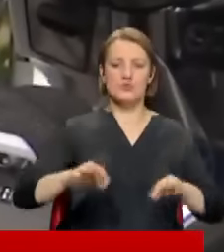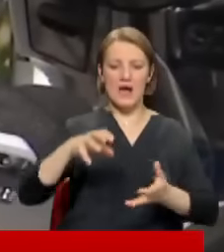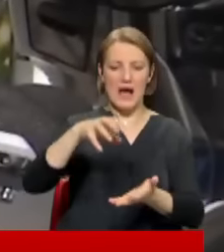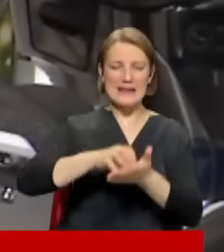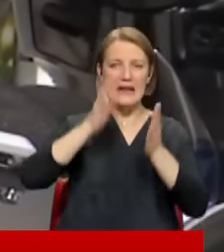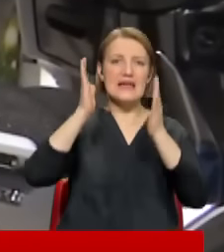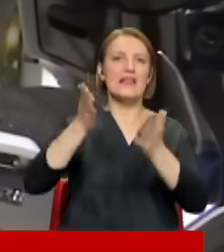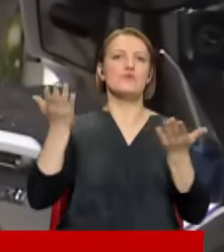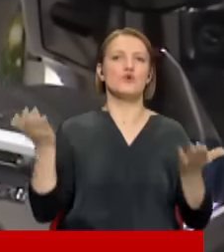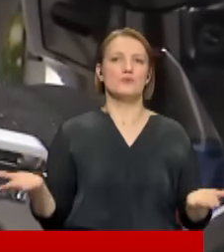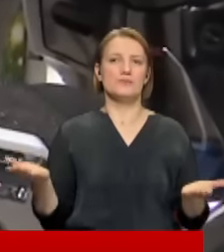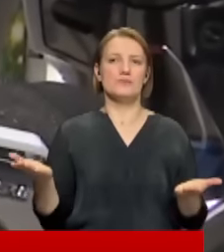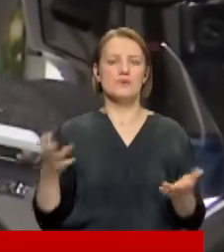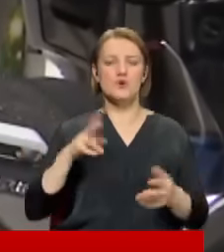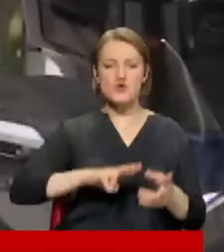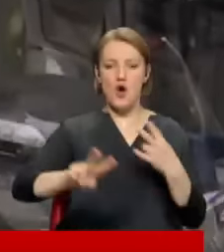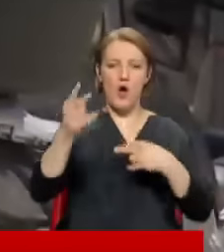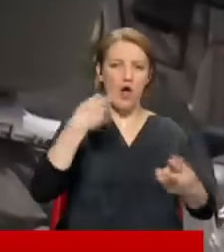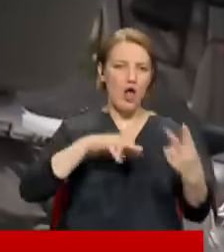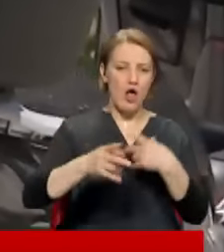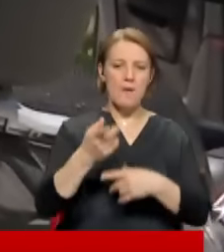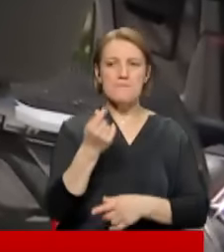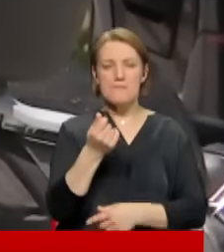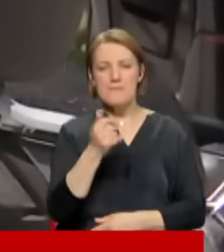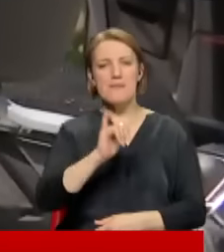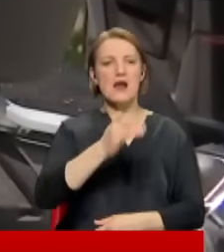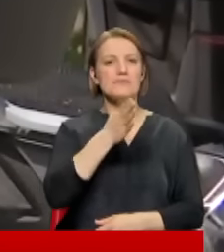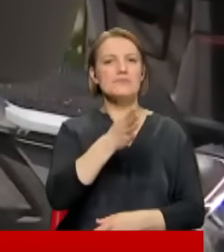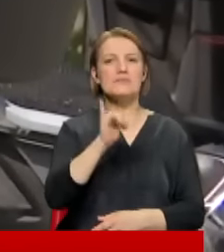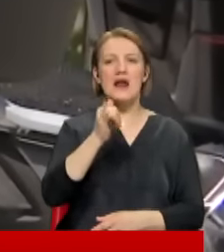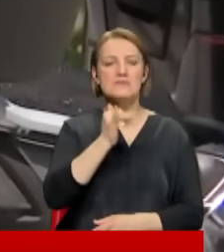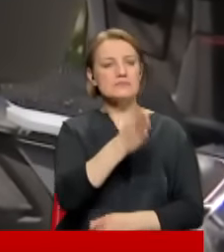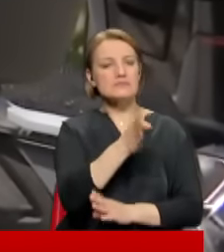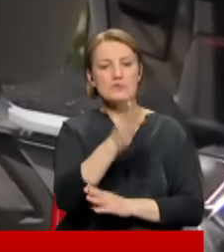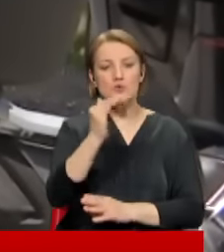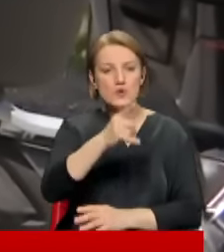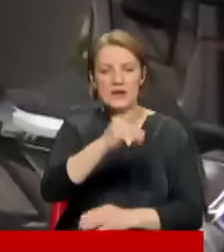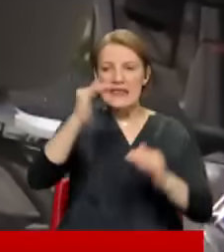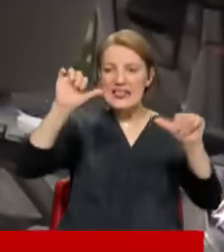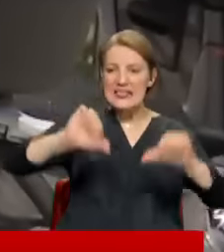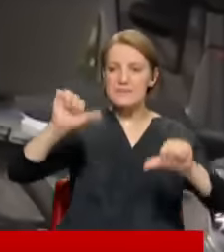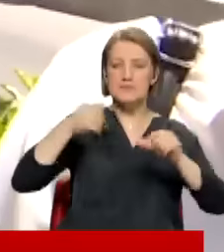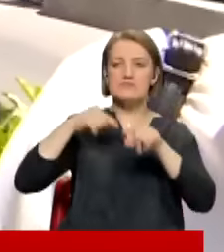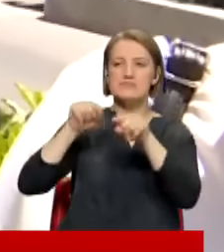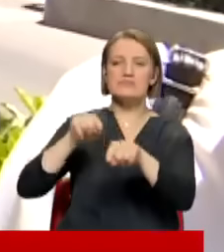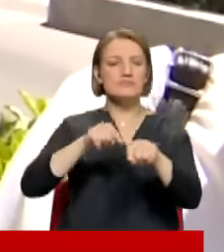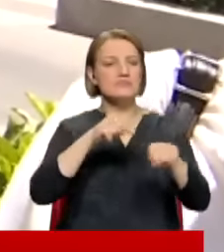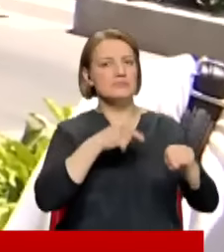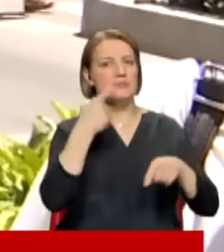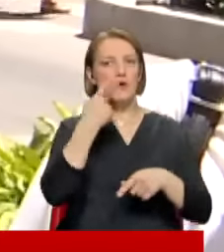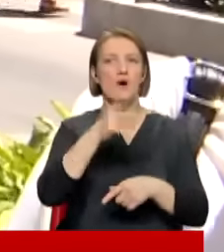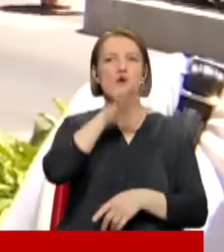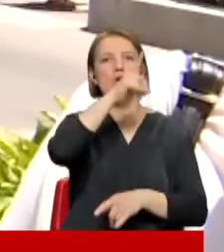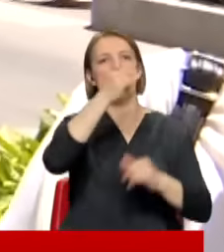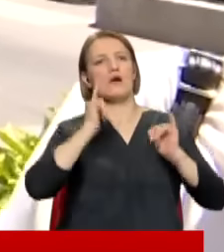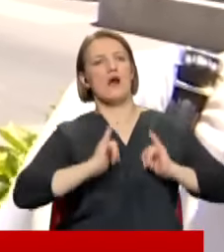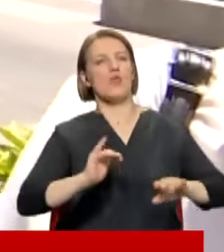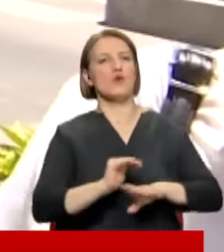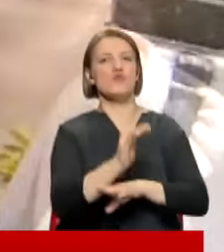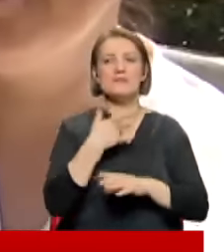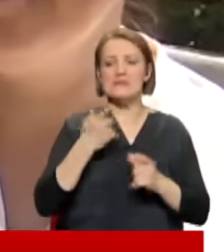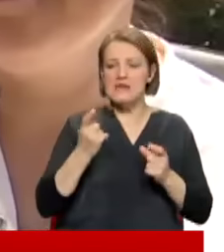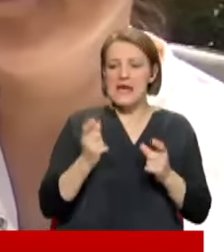adalara gidemiyoruz. Yol parasıydı. Market ucuzunu arıyoruz. Neresi indirim yapmış, biz oradayız. Yurt dışında onlar yaşıyorlar. Biz hiçbir